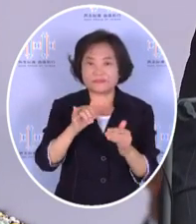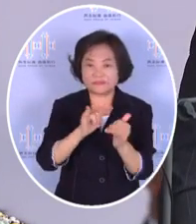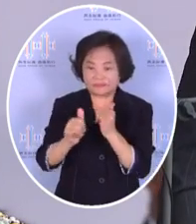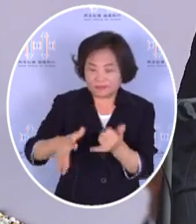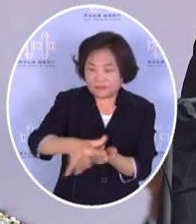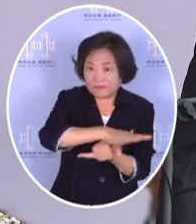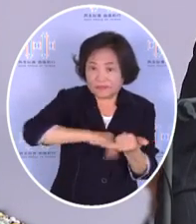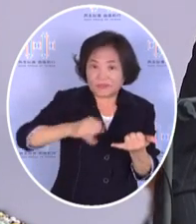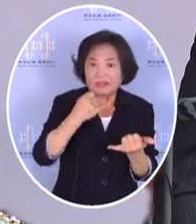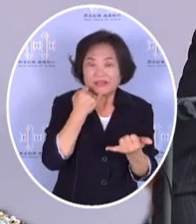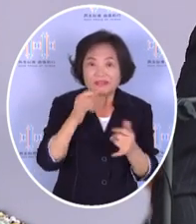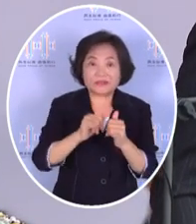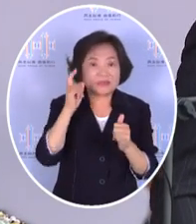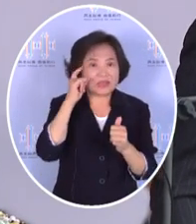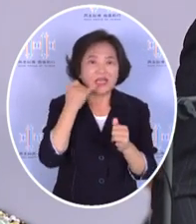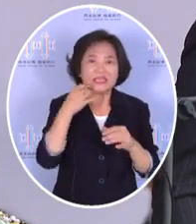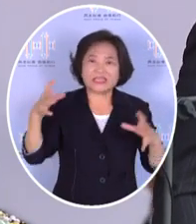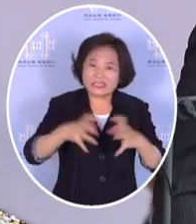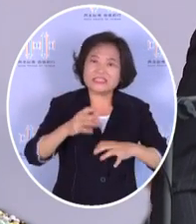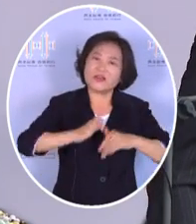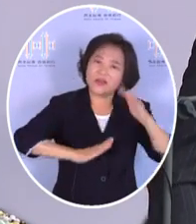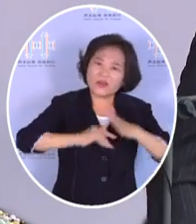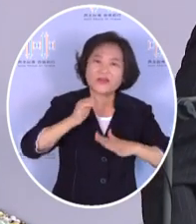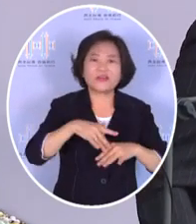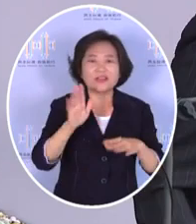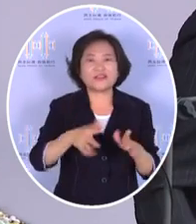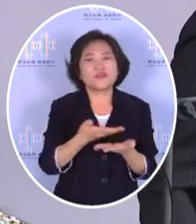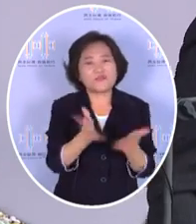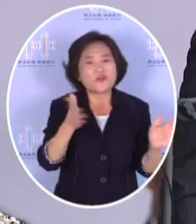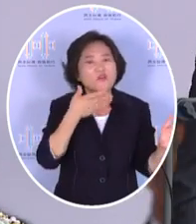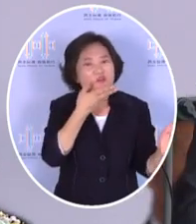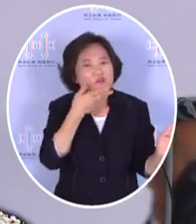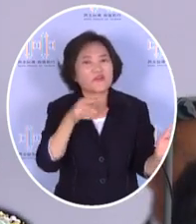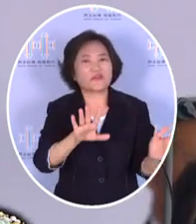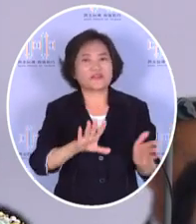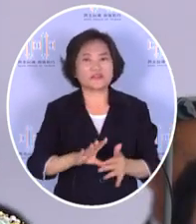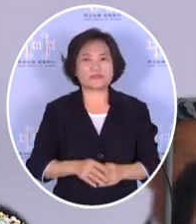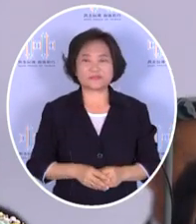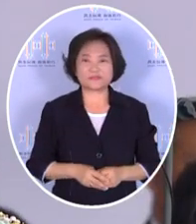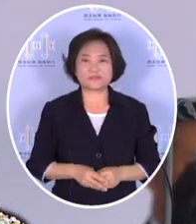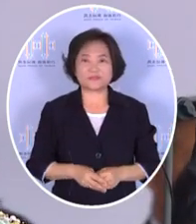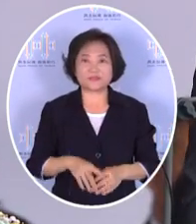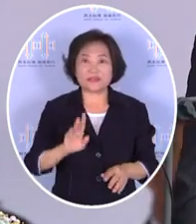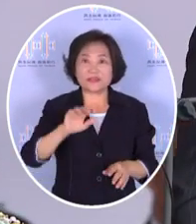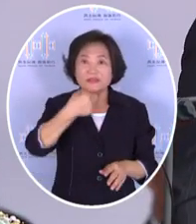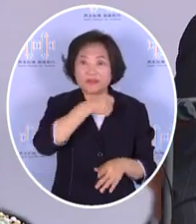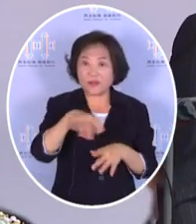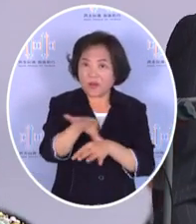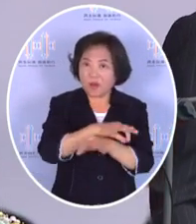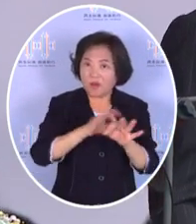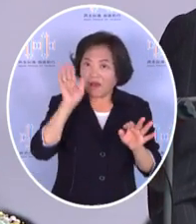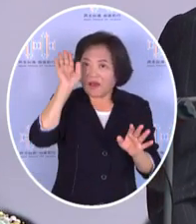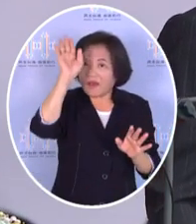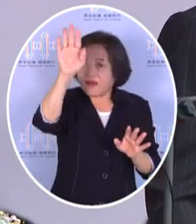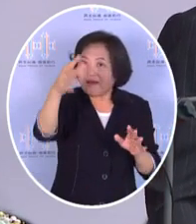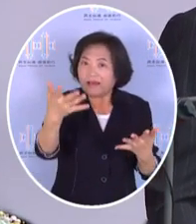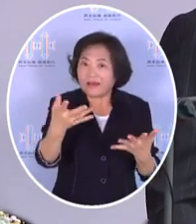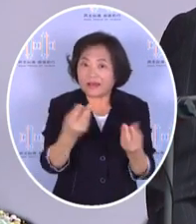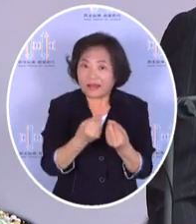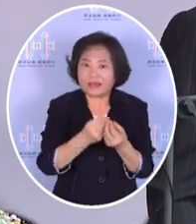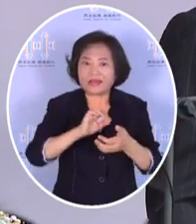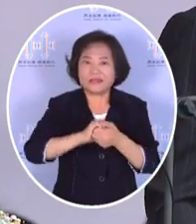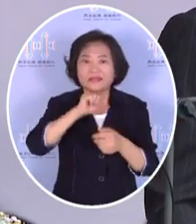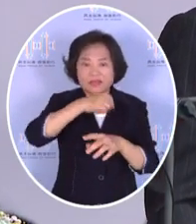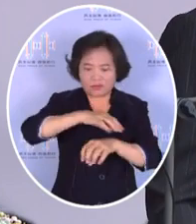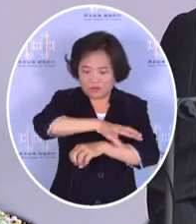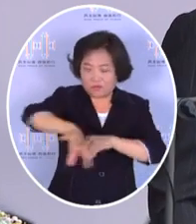民来共享。当然，台湾经济的前景是有赖于区域的和